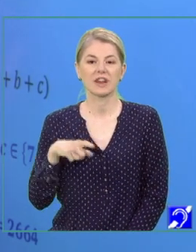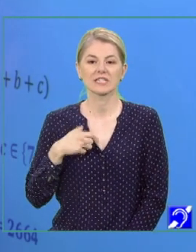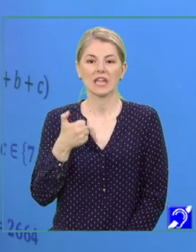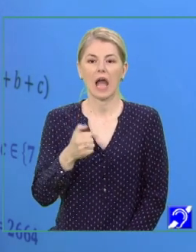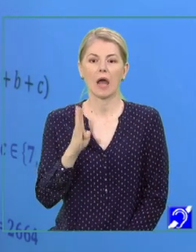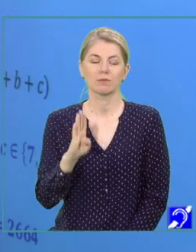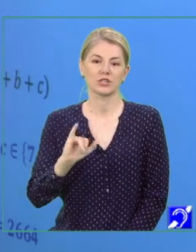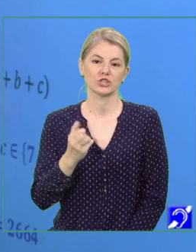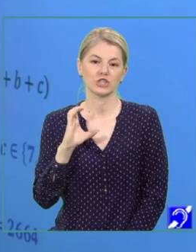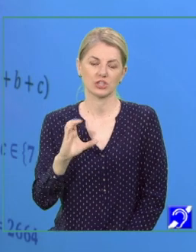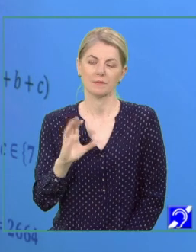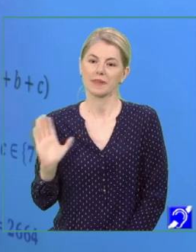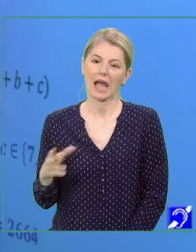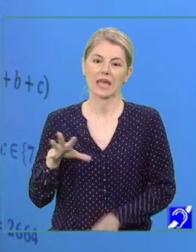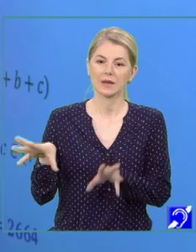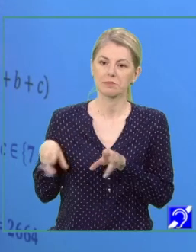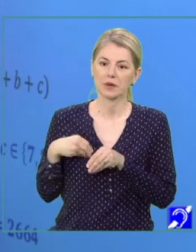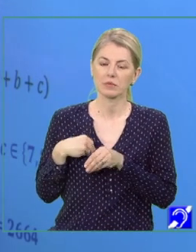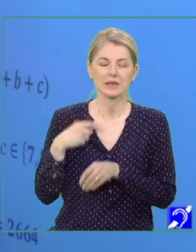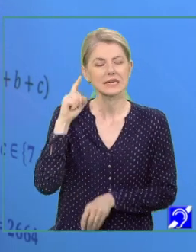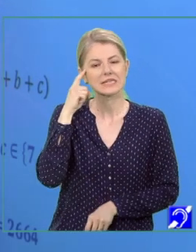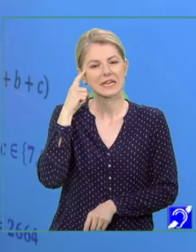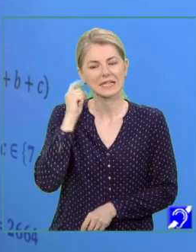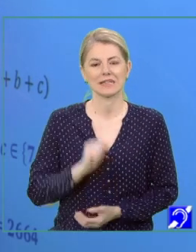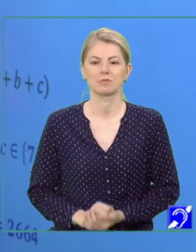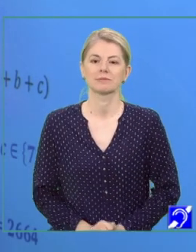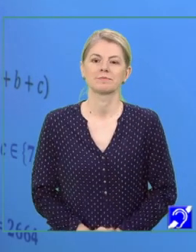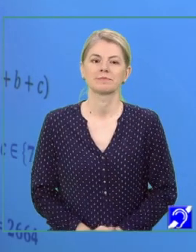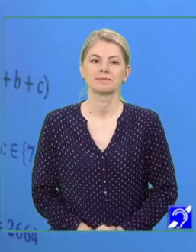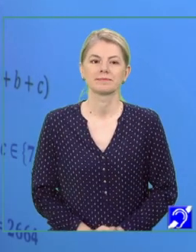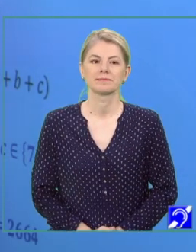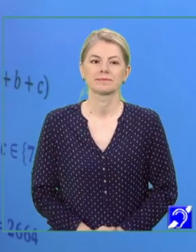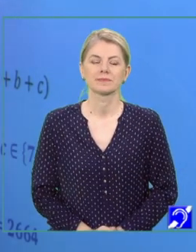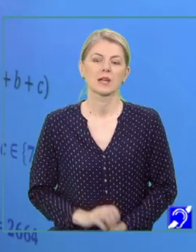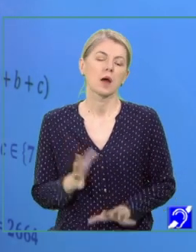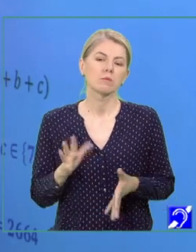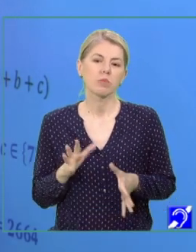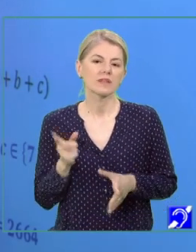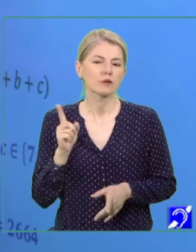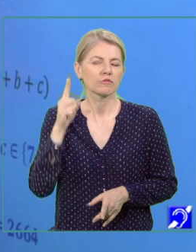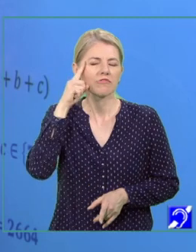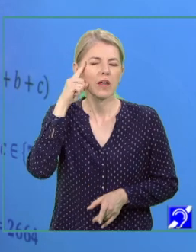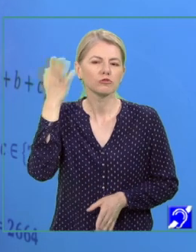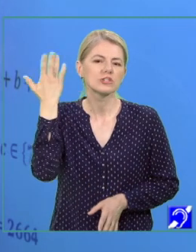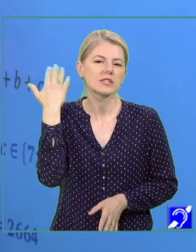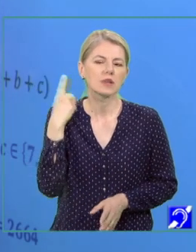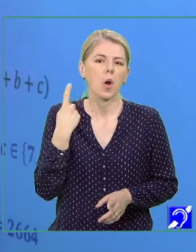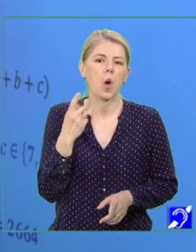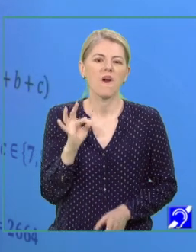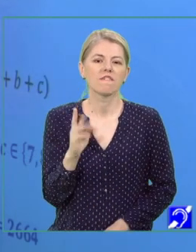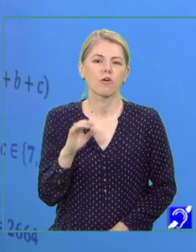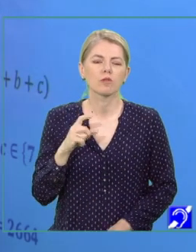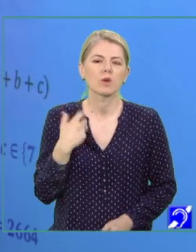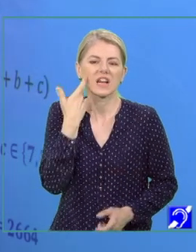C. Și acum haideți împreună să gândim în felul următor. poate nu vă aduceți aminte o formulă în